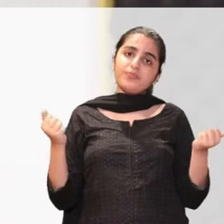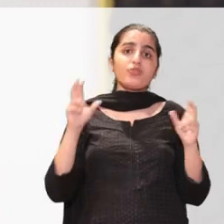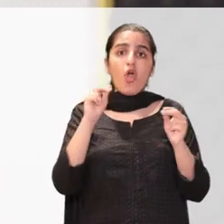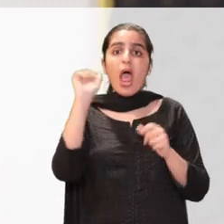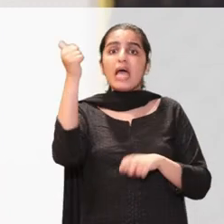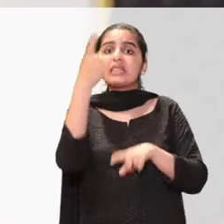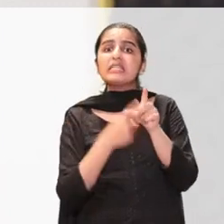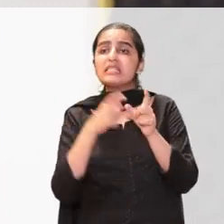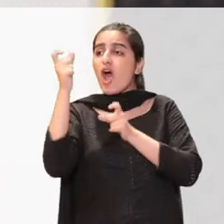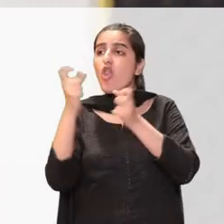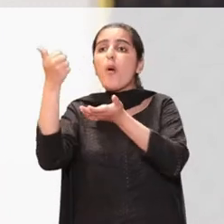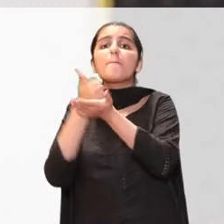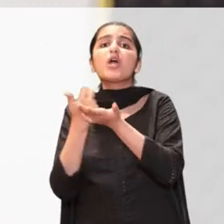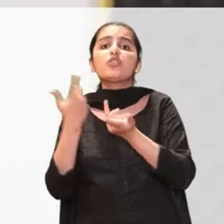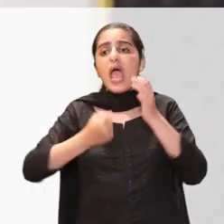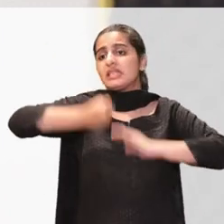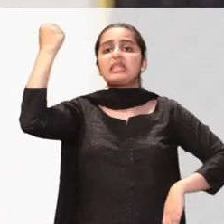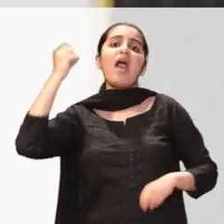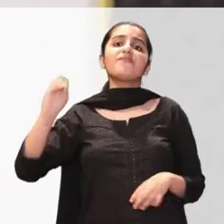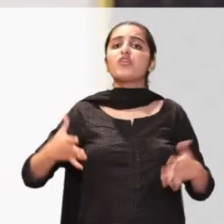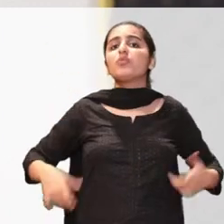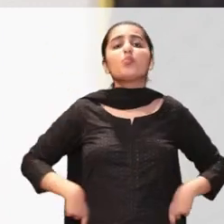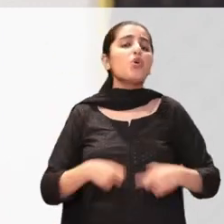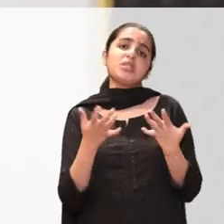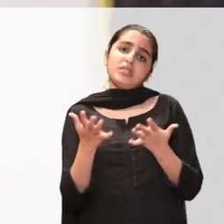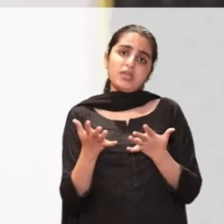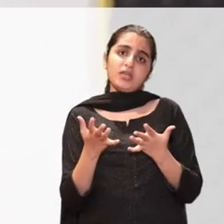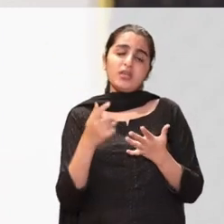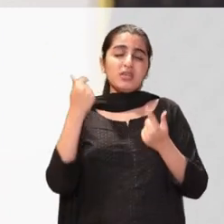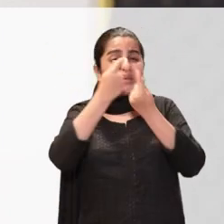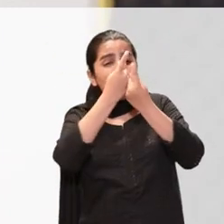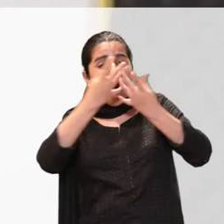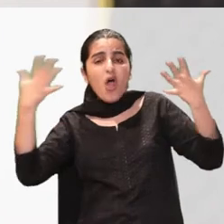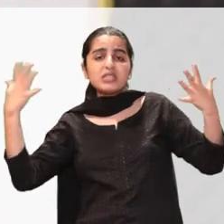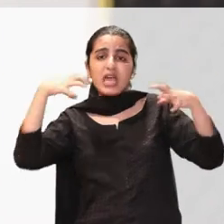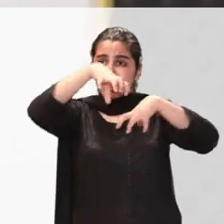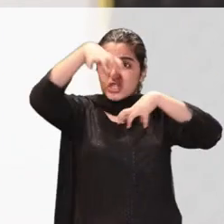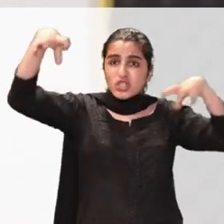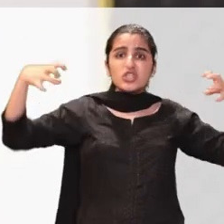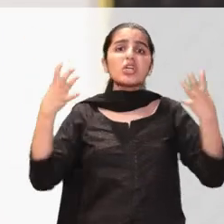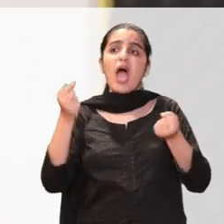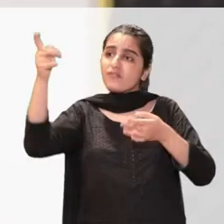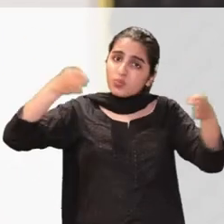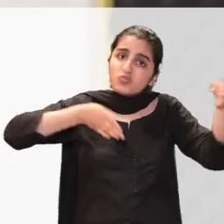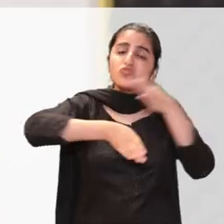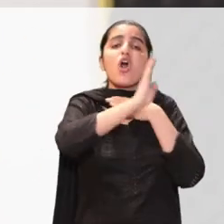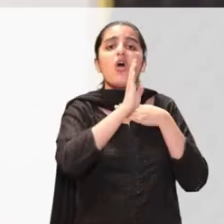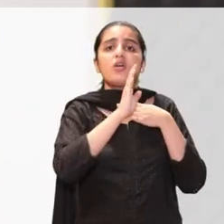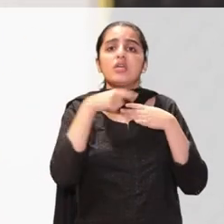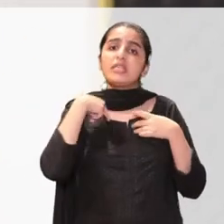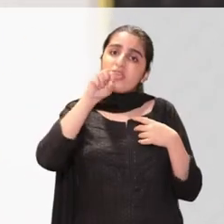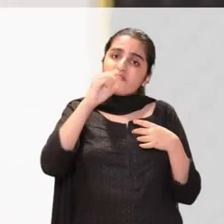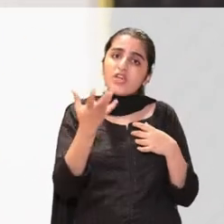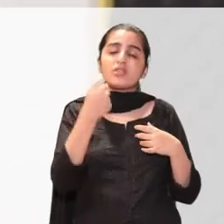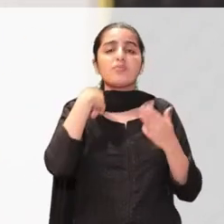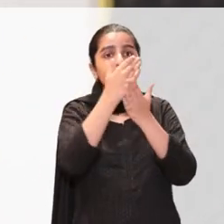तो आई वांट टू डू द सेल्फ व्यूअर्स कि आप साथ कोई भी अभिनय हो जाती है कोई भी आपने हो जाती है तो आप ने कौन-कौन से ऐसे